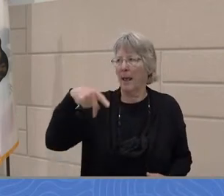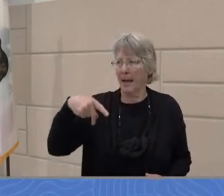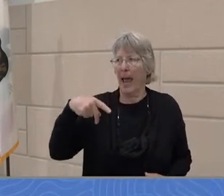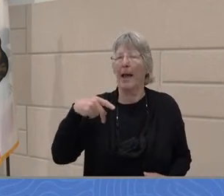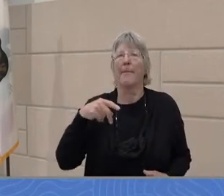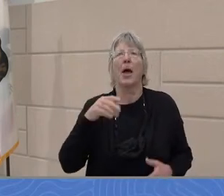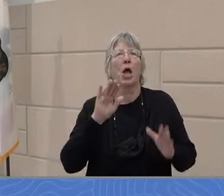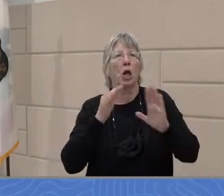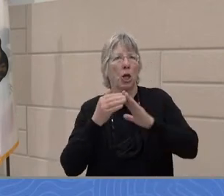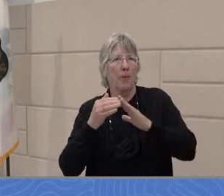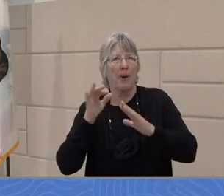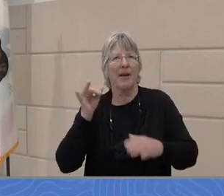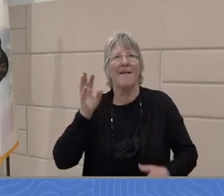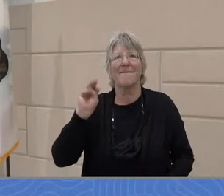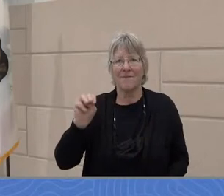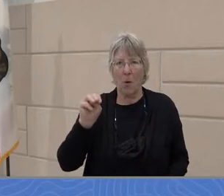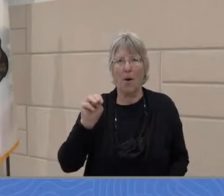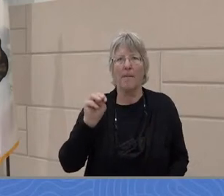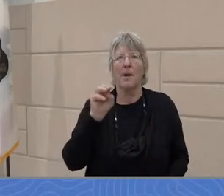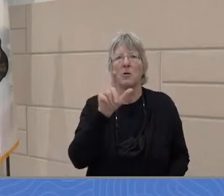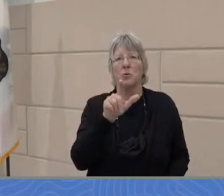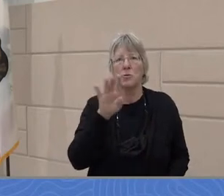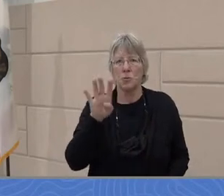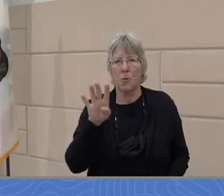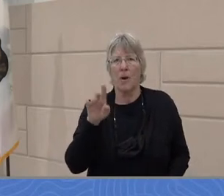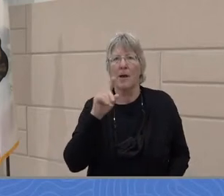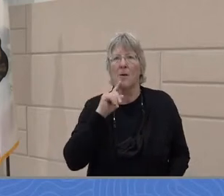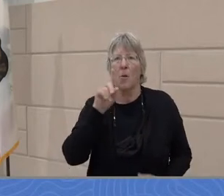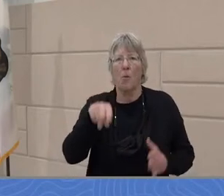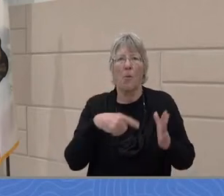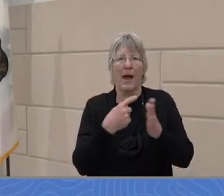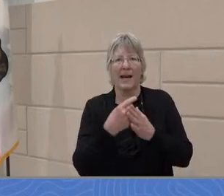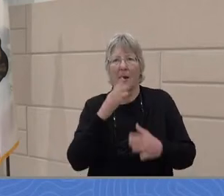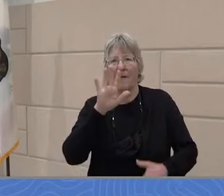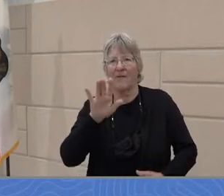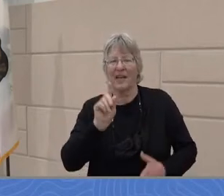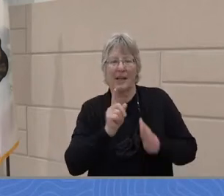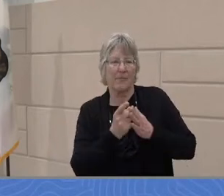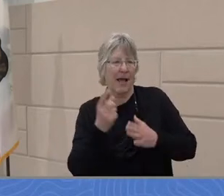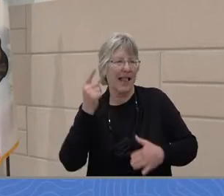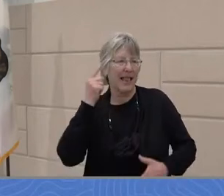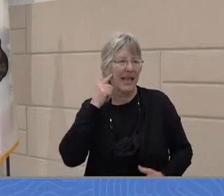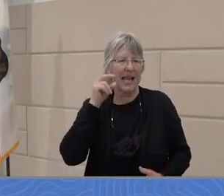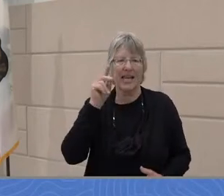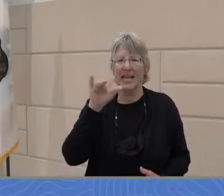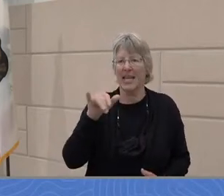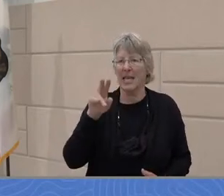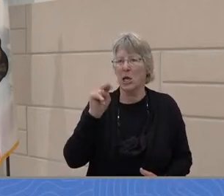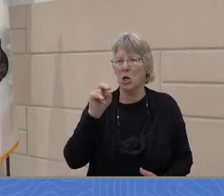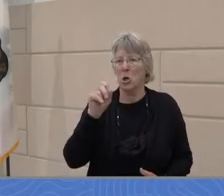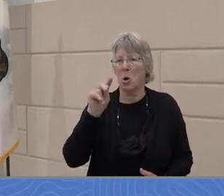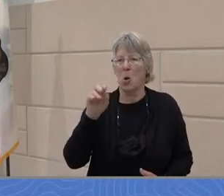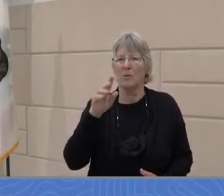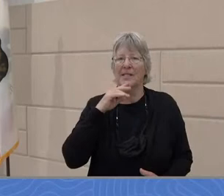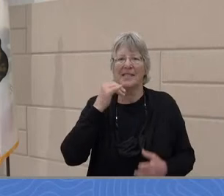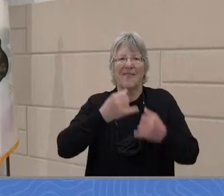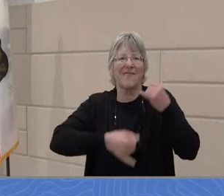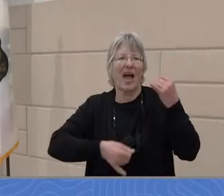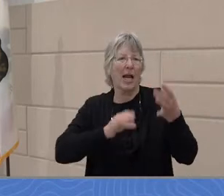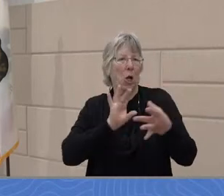ฏิการปฏิฟอรัมการปีคายปุ่นงานที่มาภัยบุญ